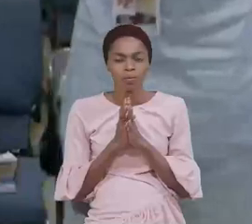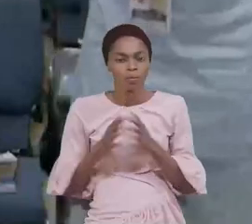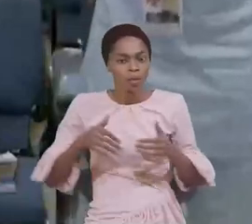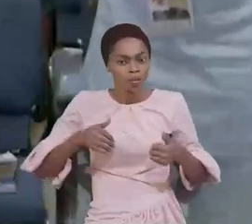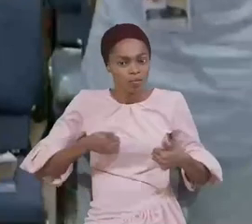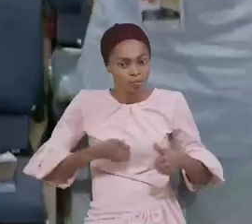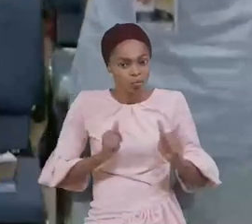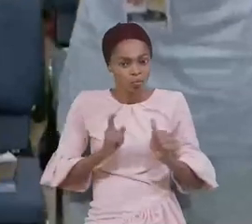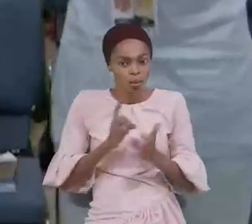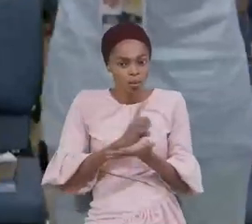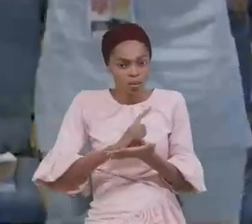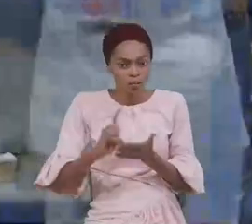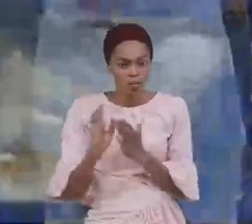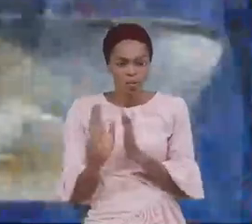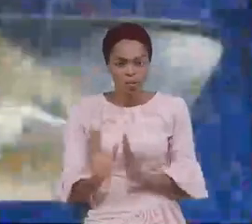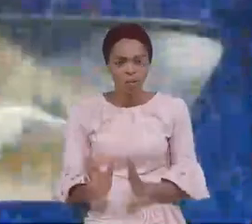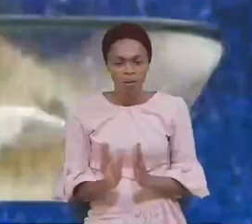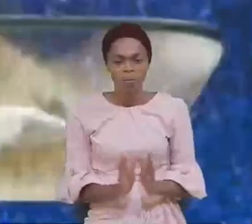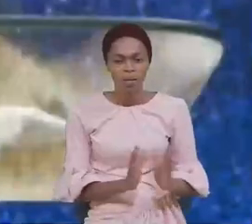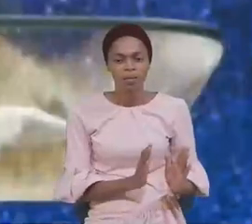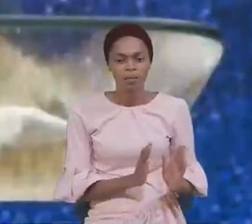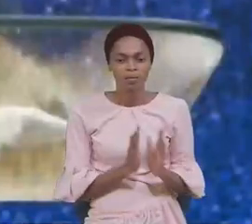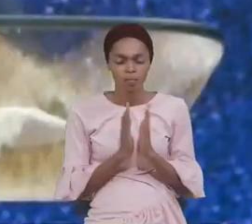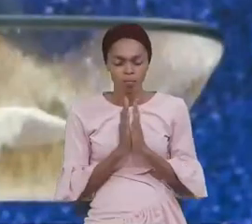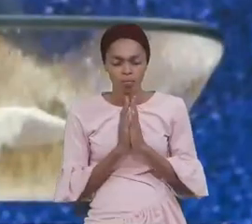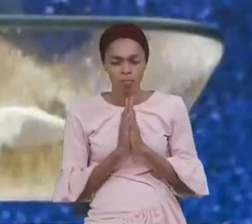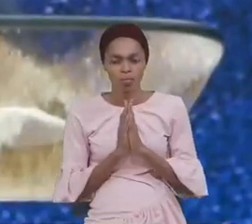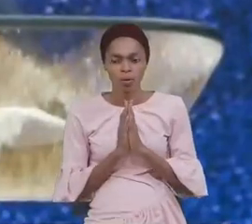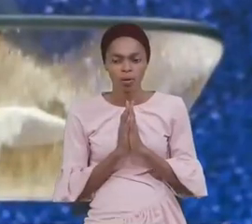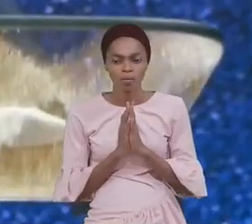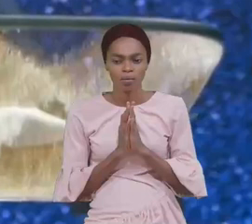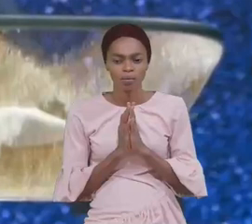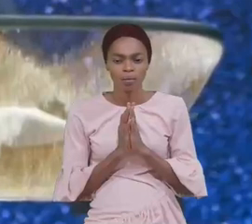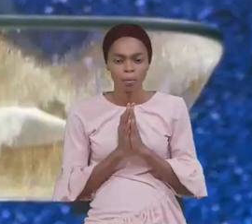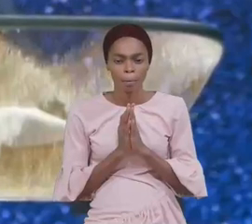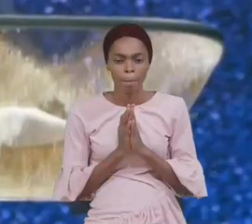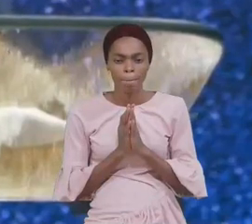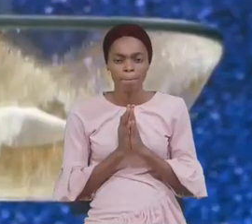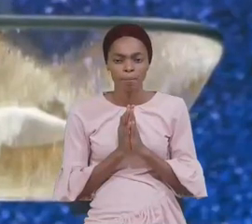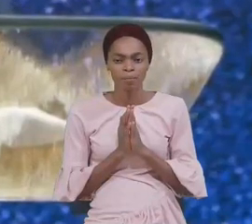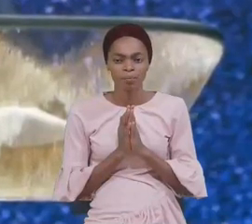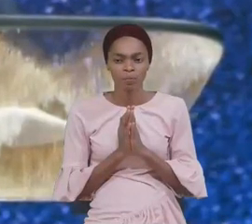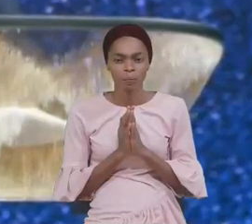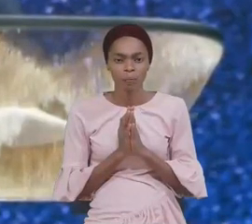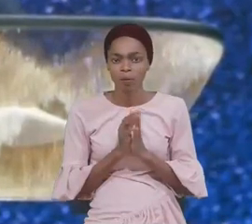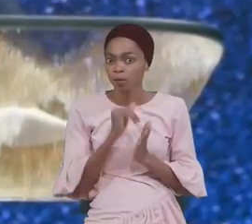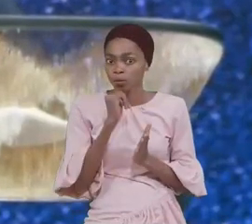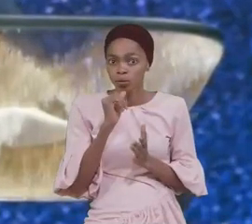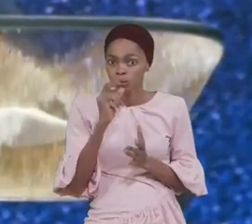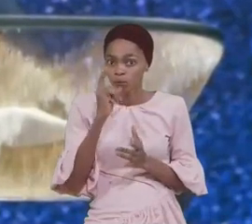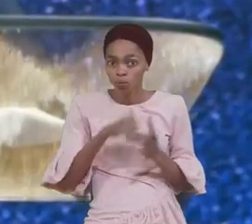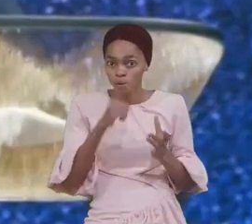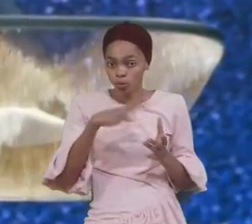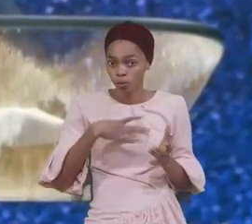Suivez le projet divin. par ce que